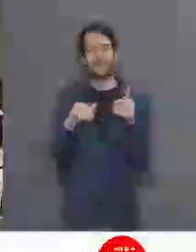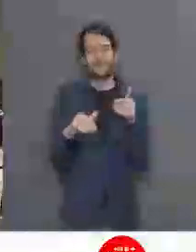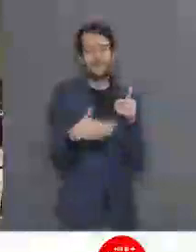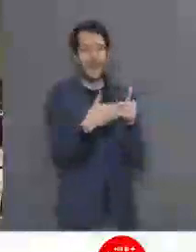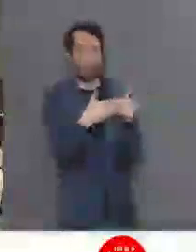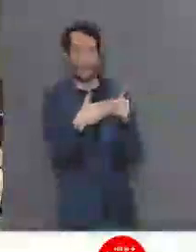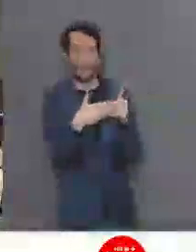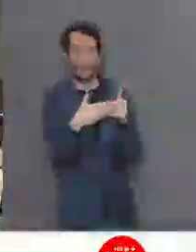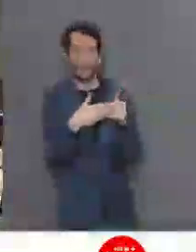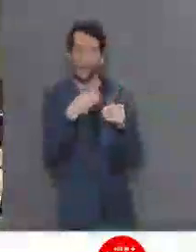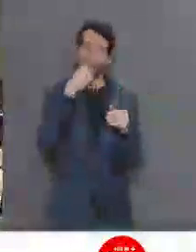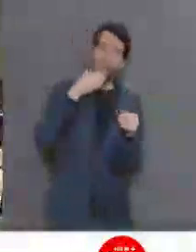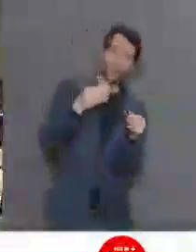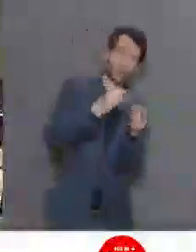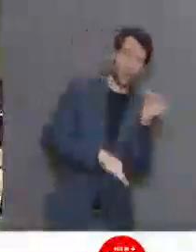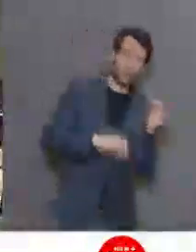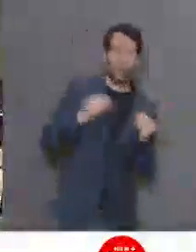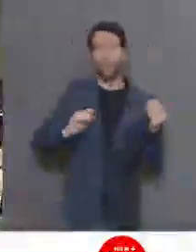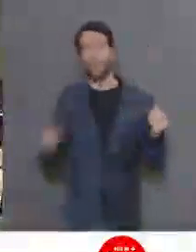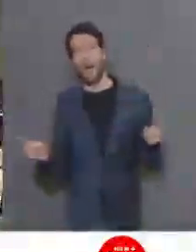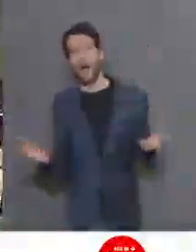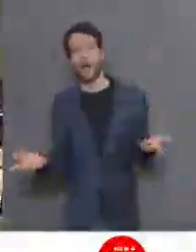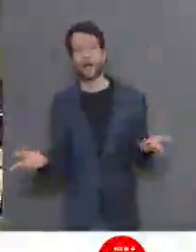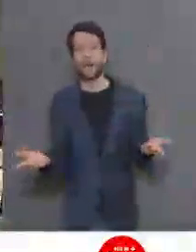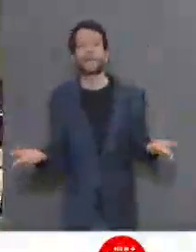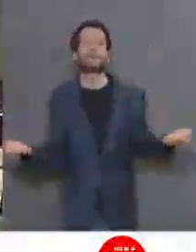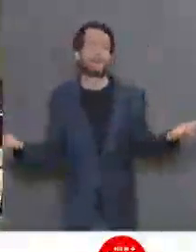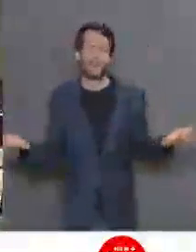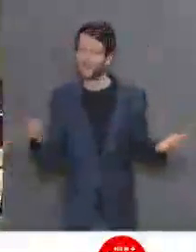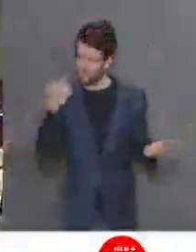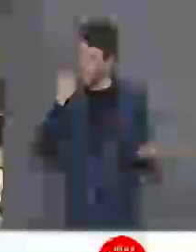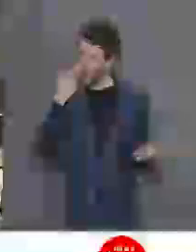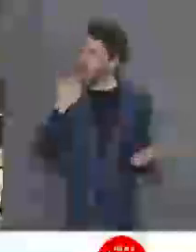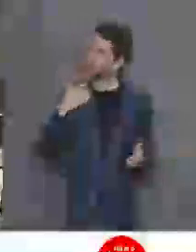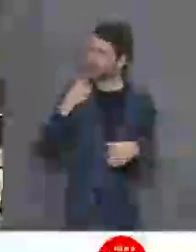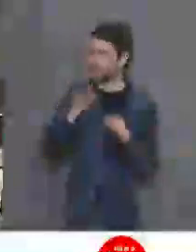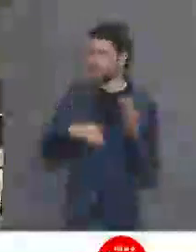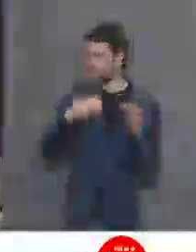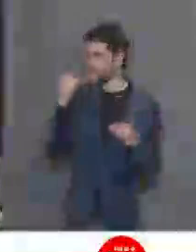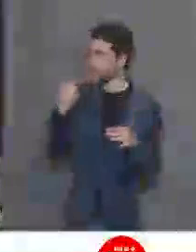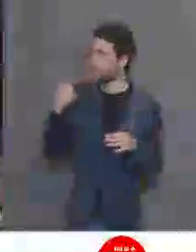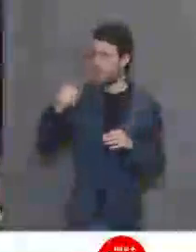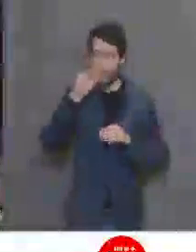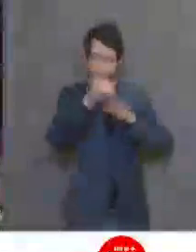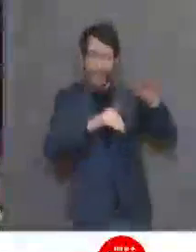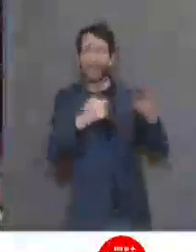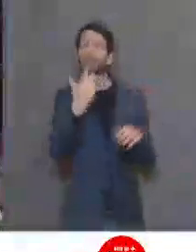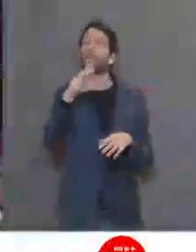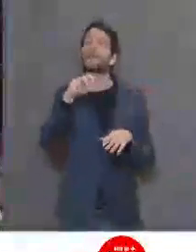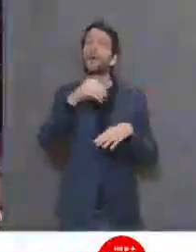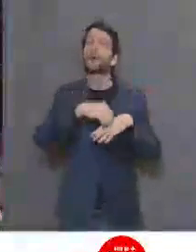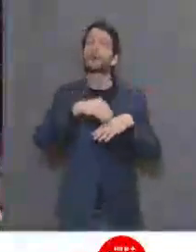était ou pas la bonne solution. Je pense que là-dessus, vous auriez pu consulter les 300